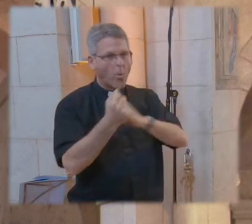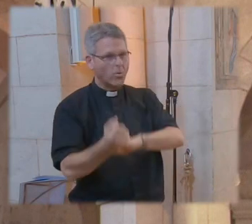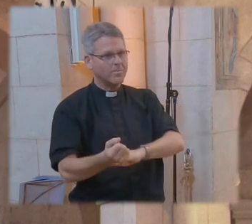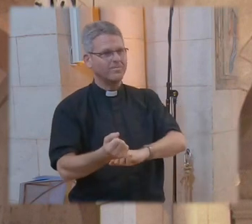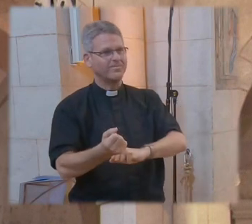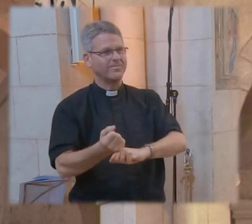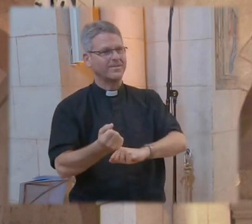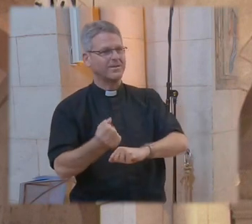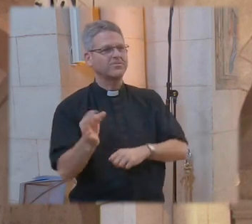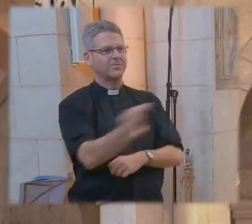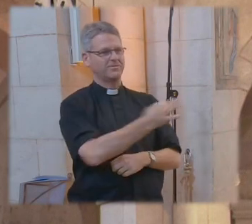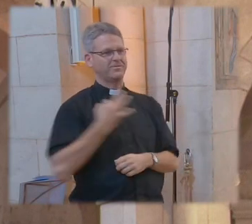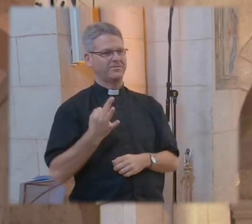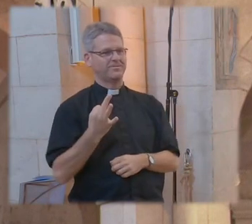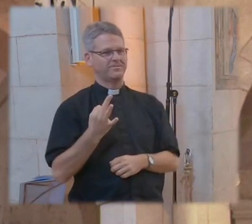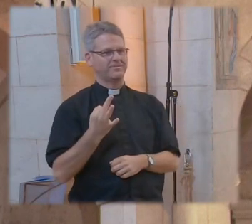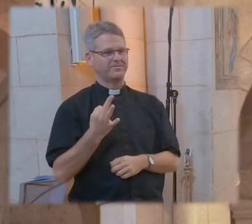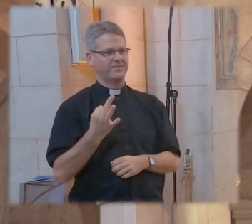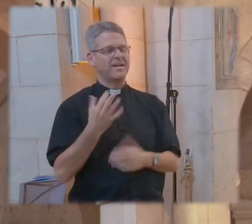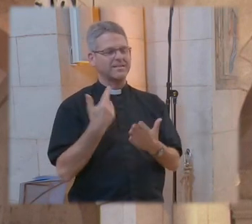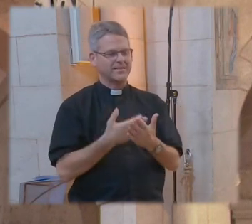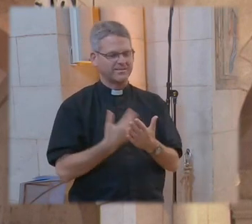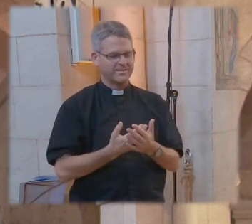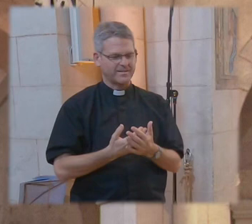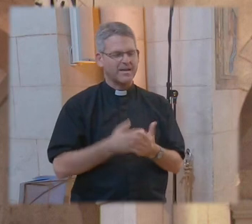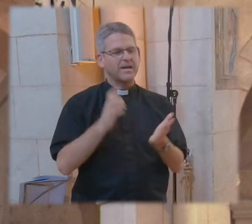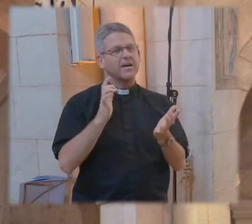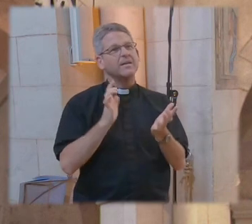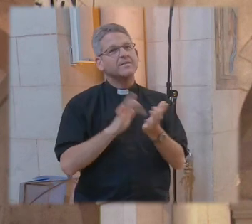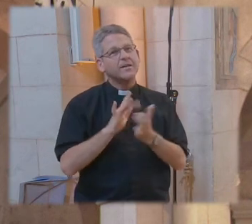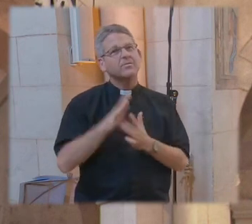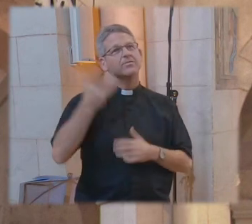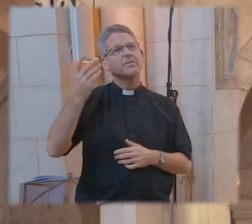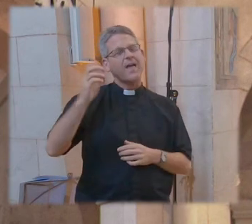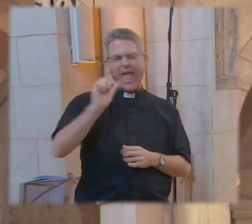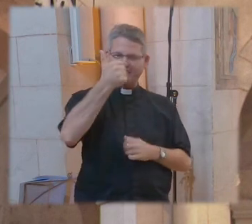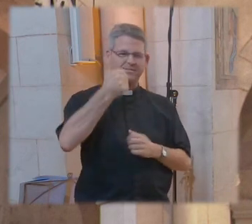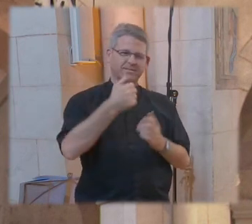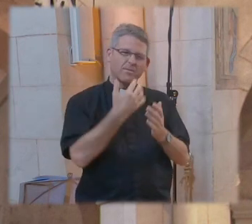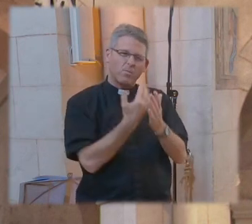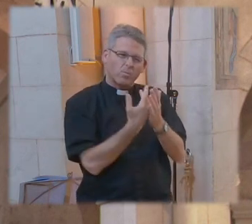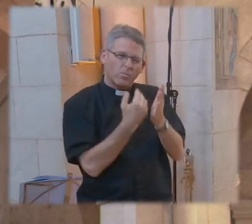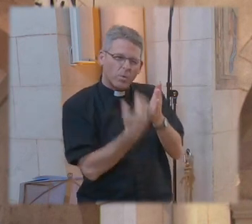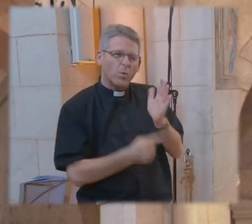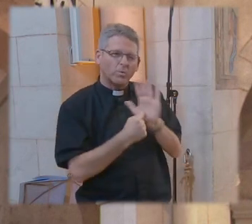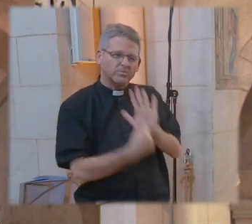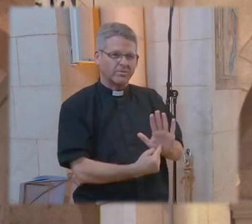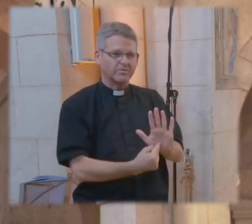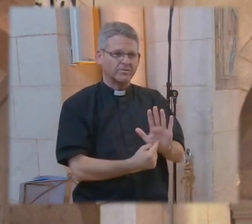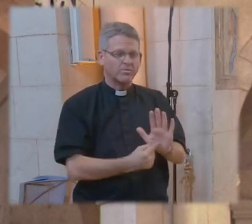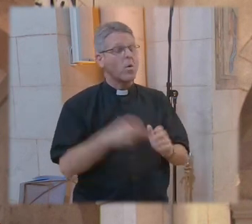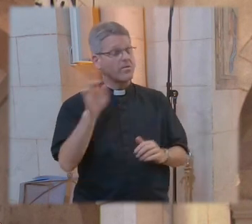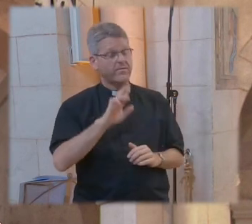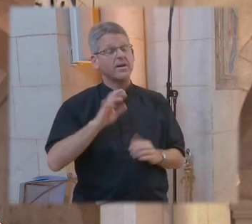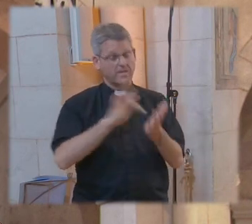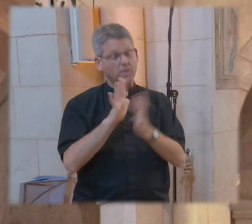Jesu ist das Urmartyrium und zugleich das Urbild des Martyriums der ihm